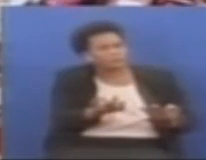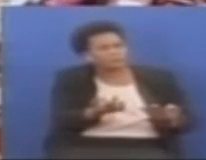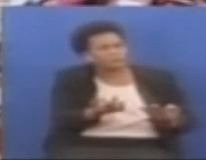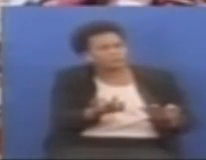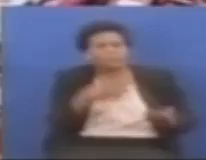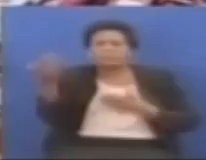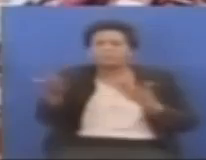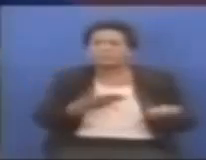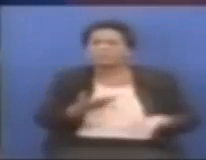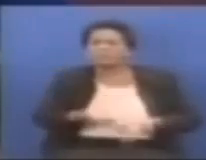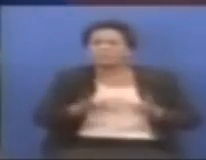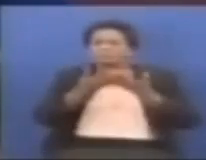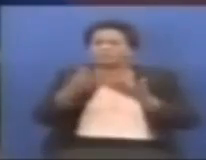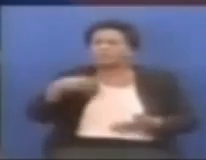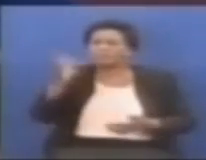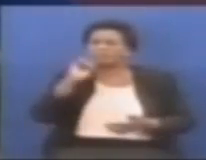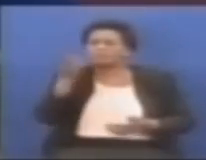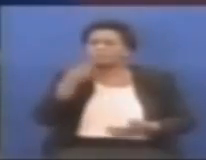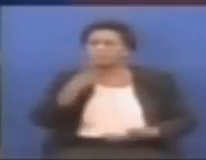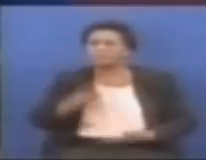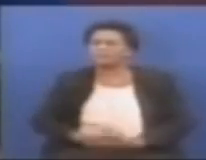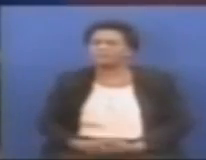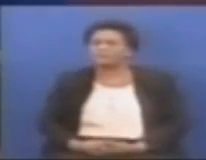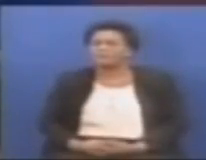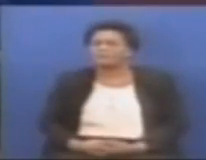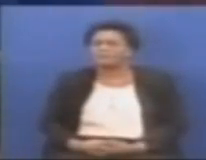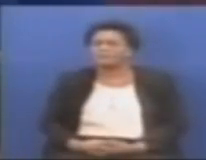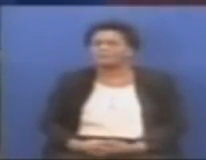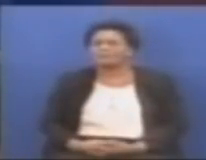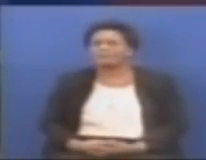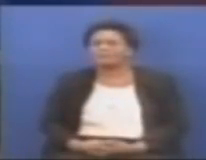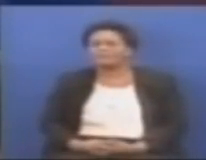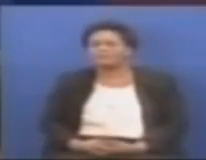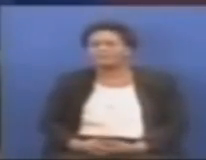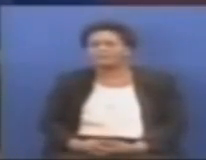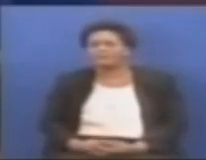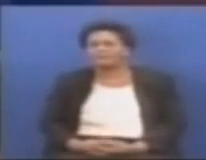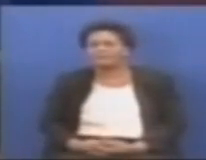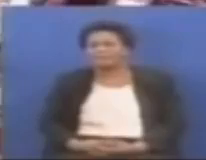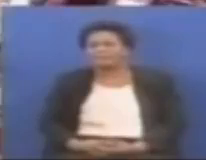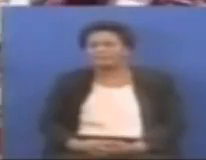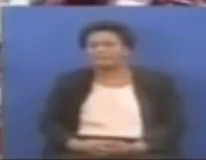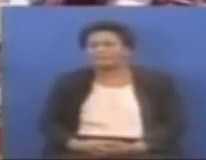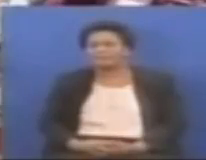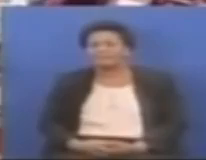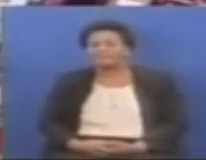diwani wa kata ya Kivinje na dasi wa wilaya ya Kirwa